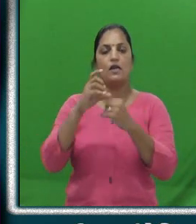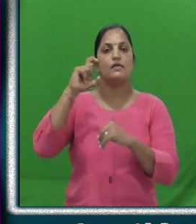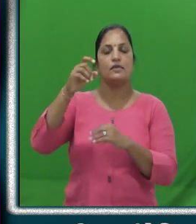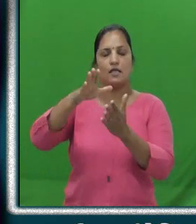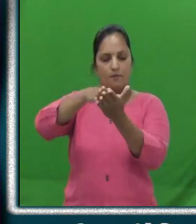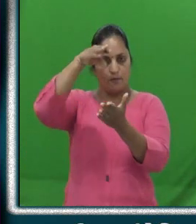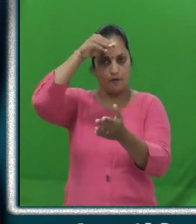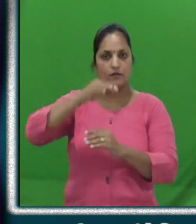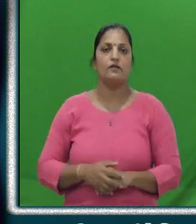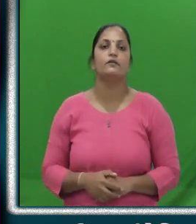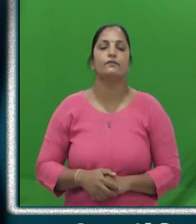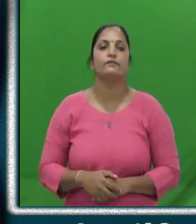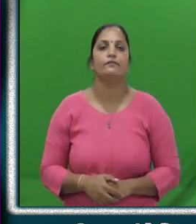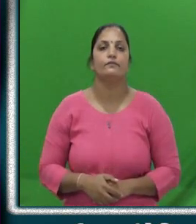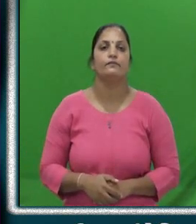હતા